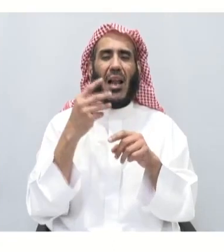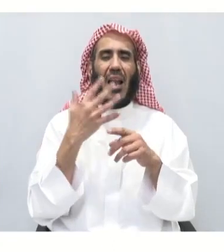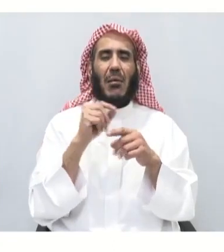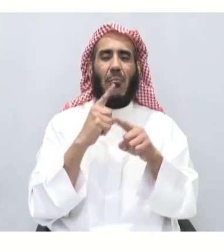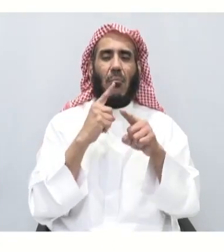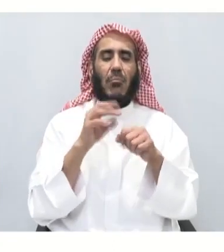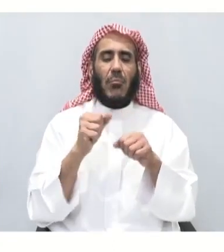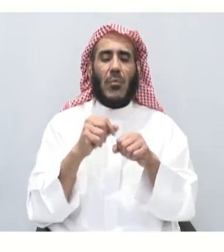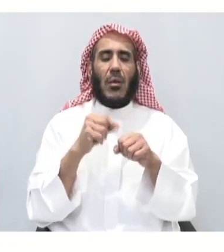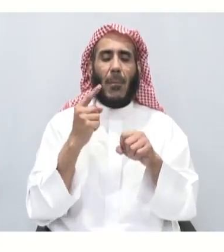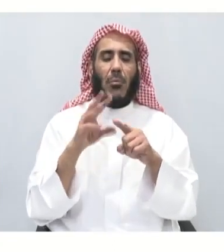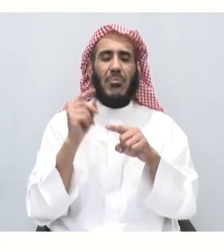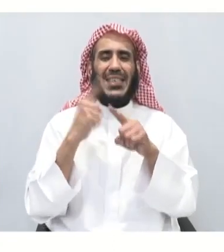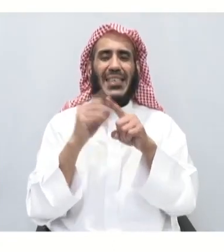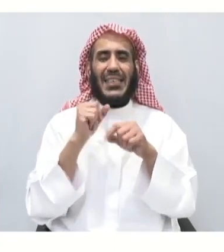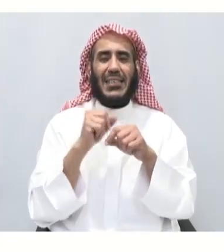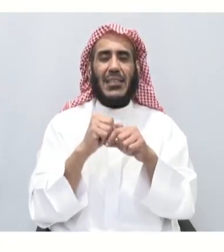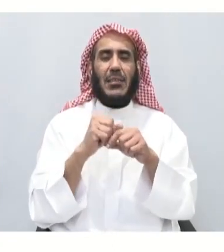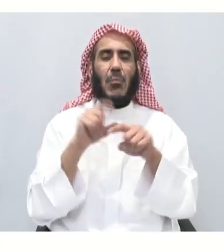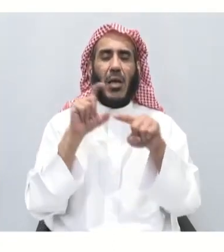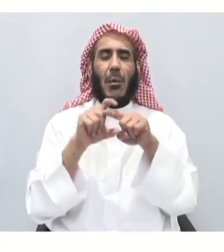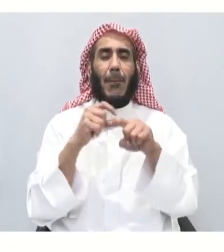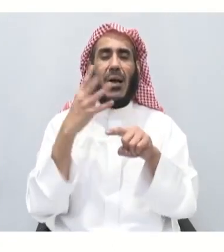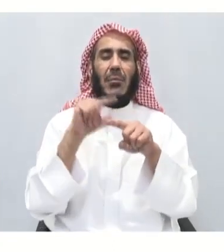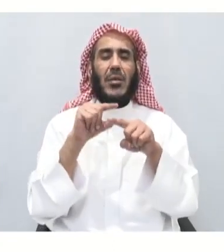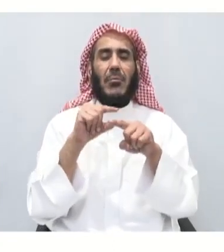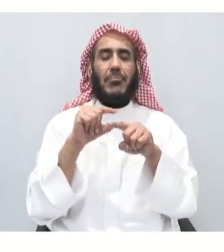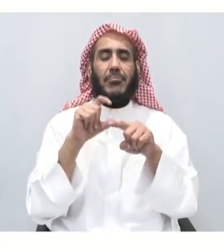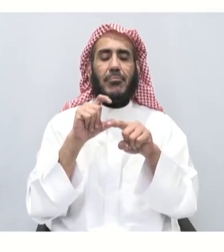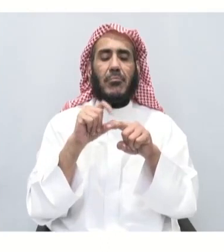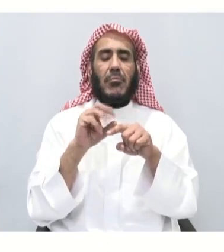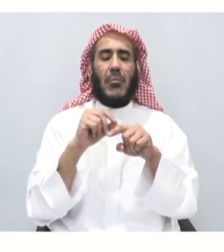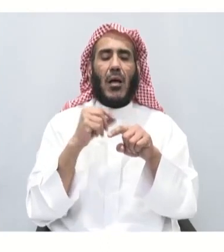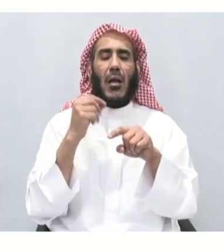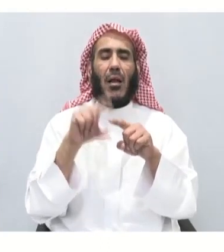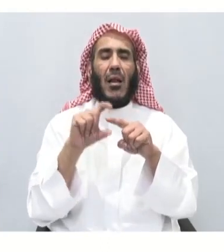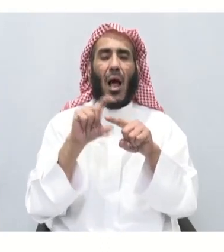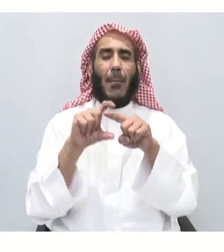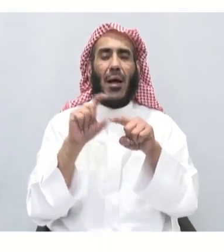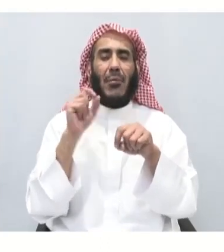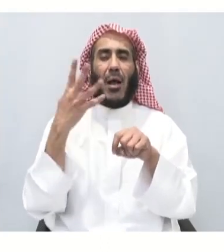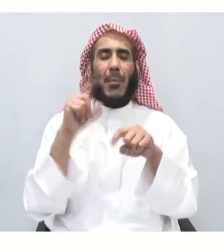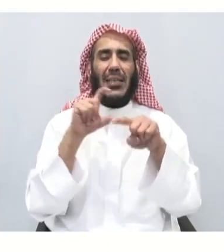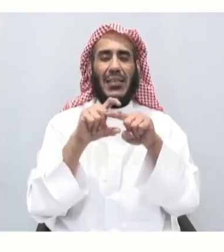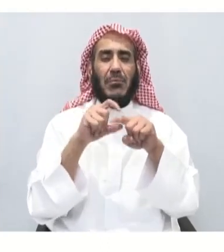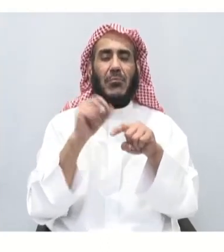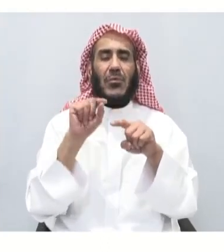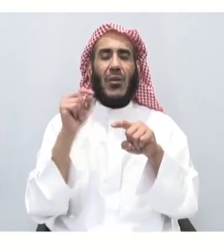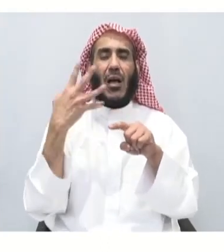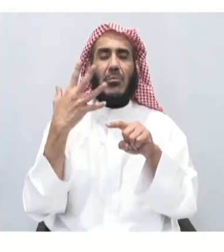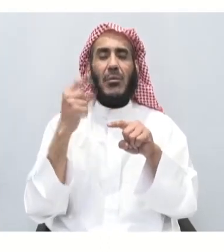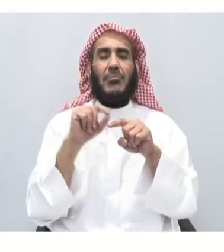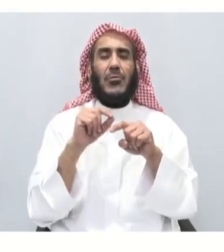المضروبه بالسين راح اقسم خمسه من ع على الطرفين فصار عندي 4 تقسيم خ